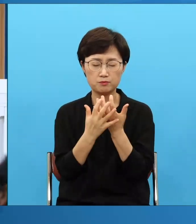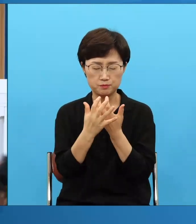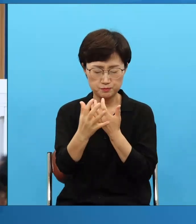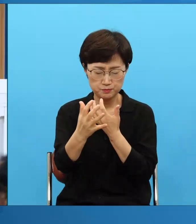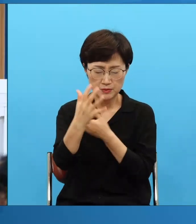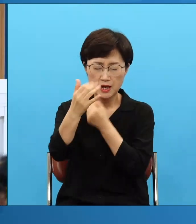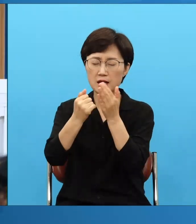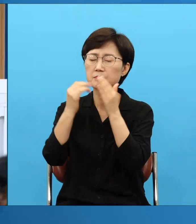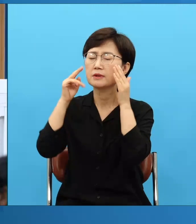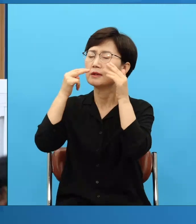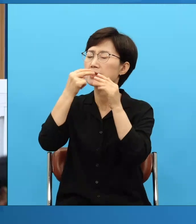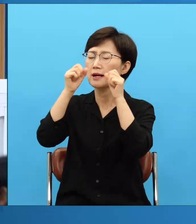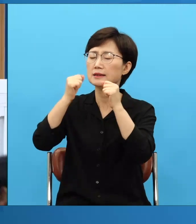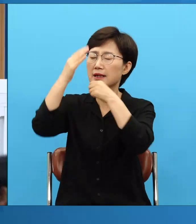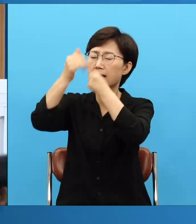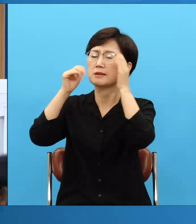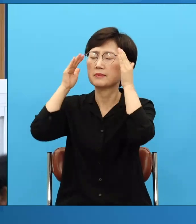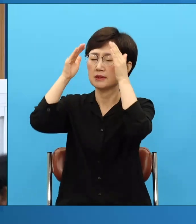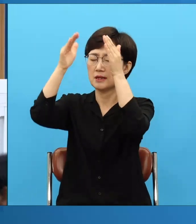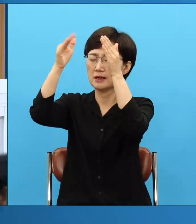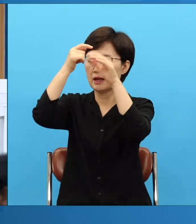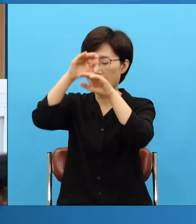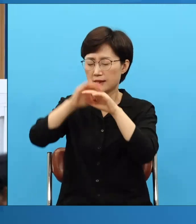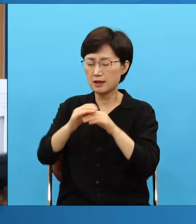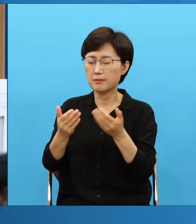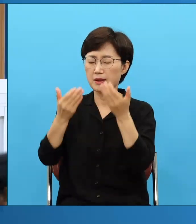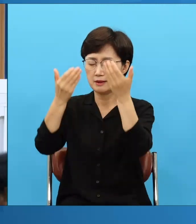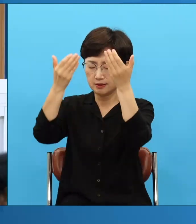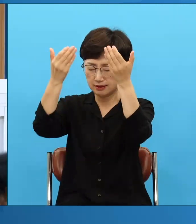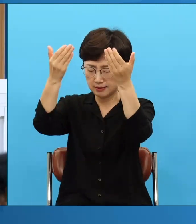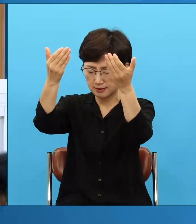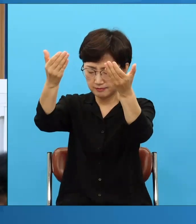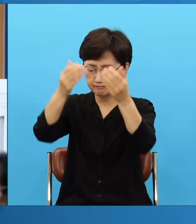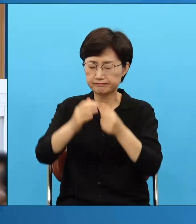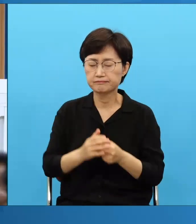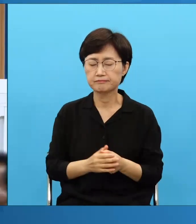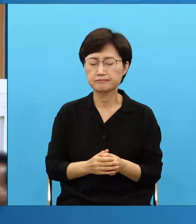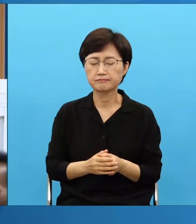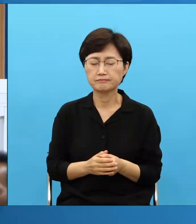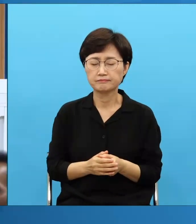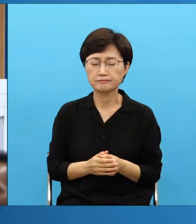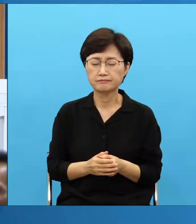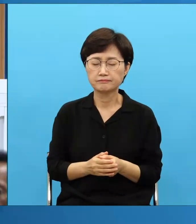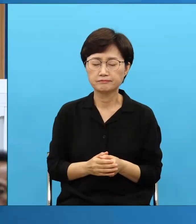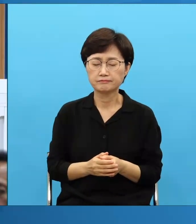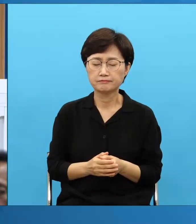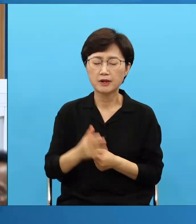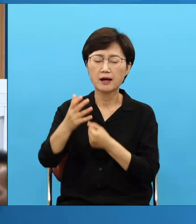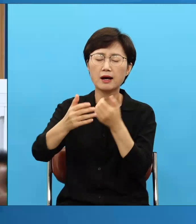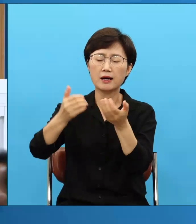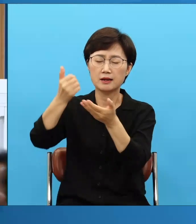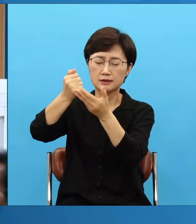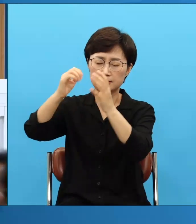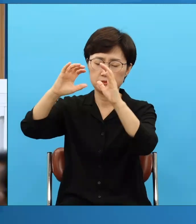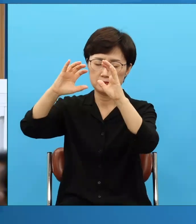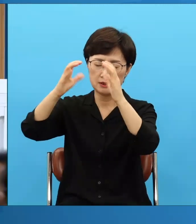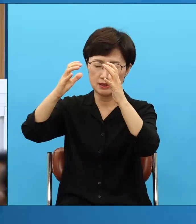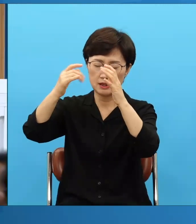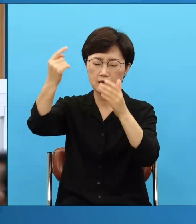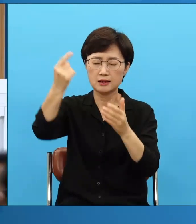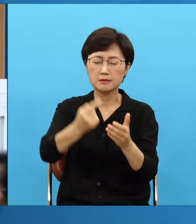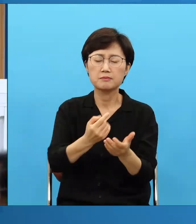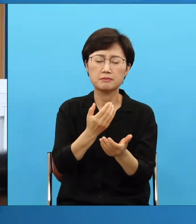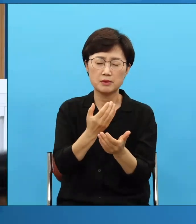children of God who have received salvation by accepting Jesus Christ into their hearts have gathered together to give this living worship. 하나님의 나라가 임하며